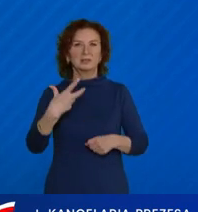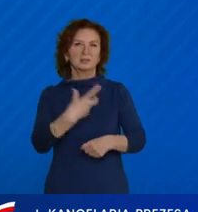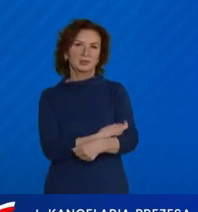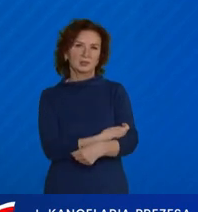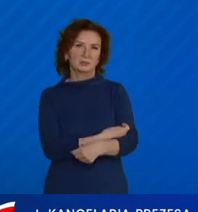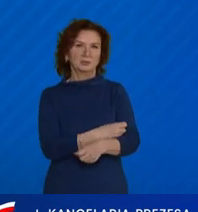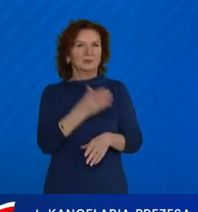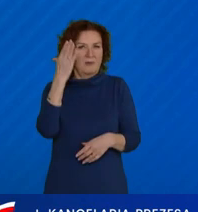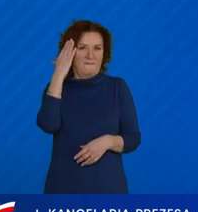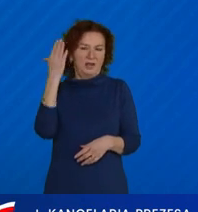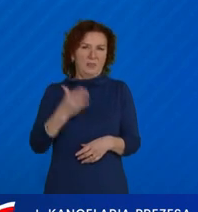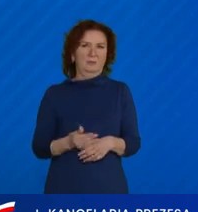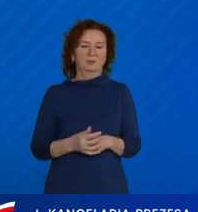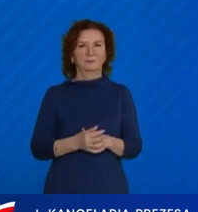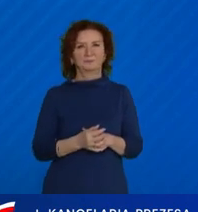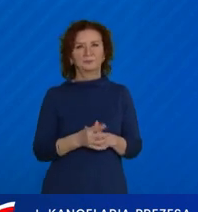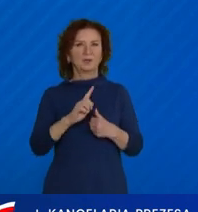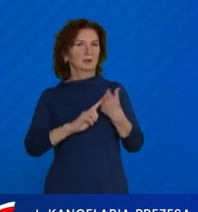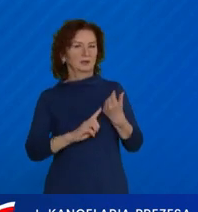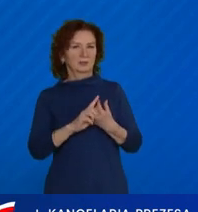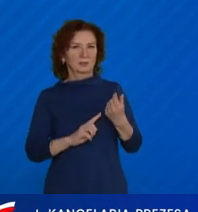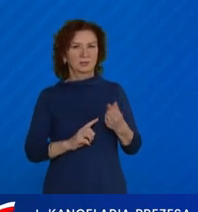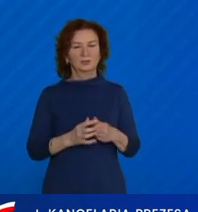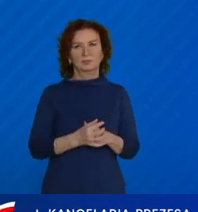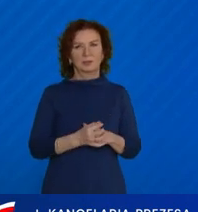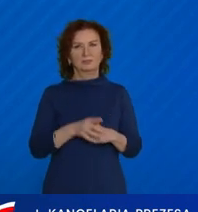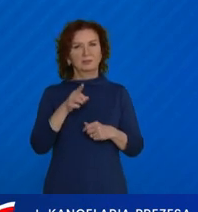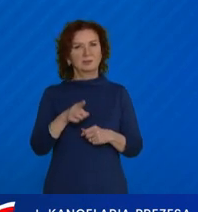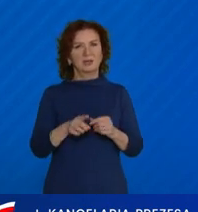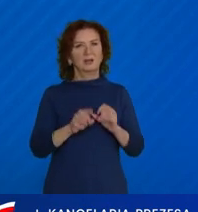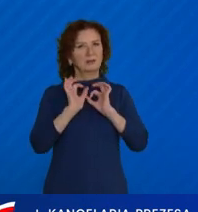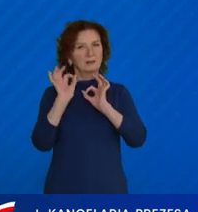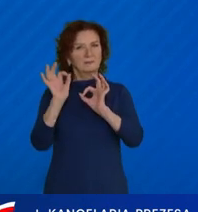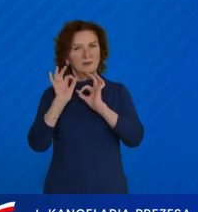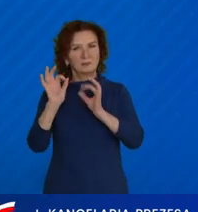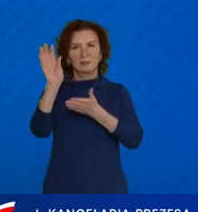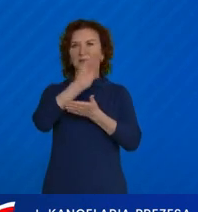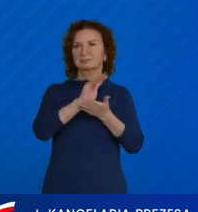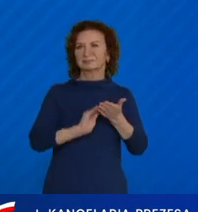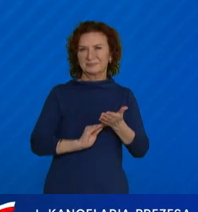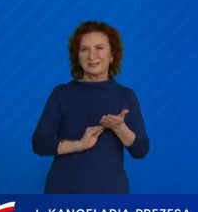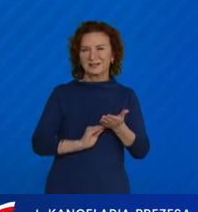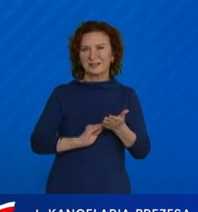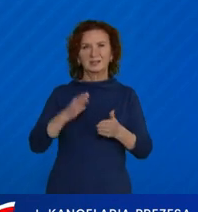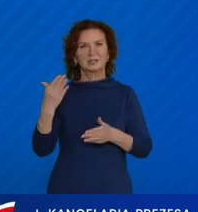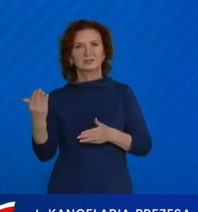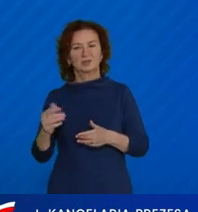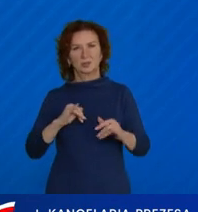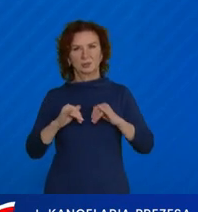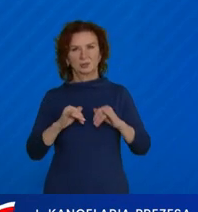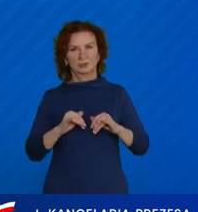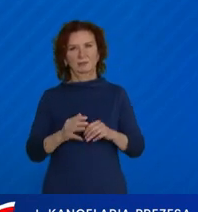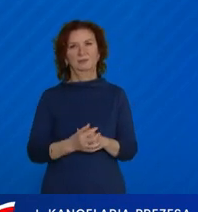to wiadomo przecież o tym, dlatego że te informacje są publikowane na stronach rządowych i na bieżąco ta informacja